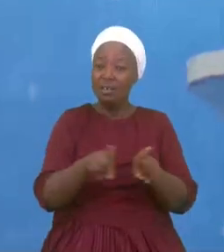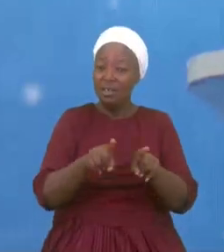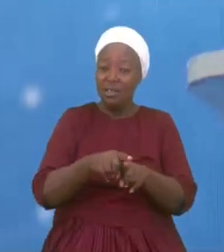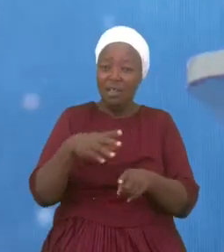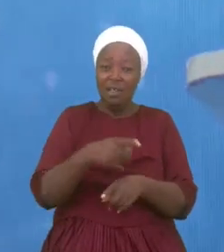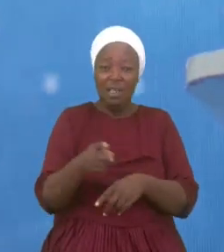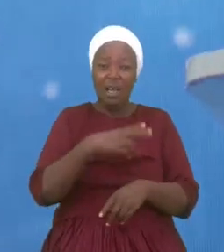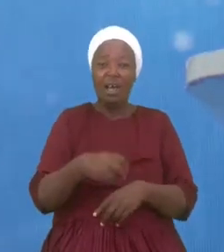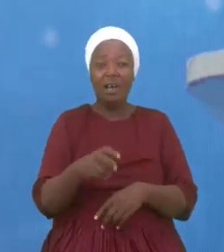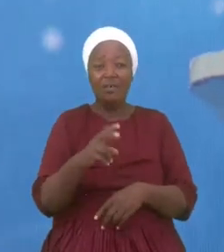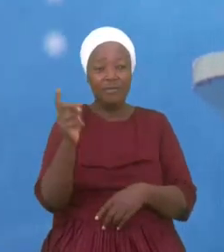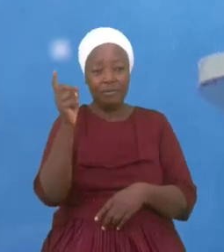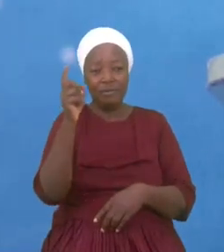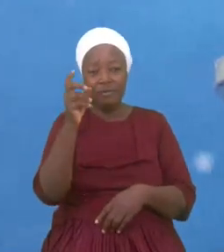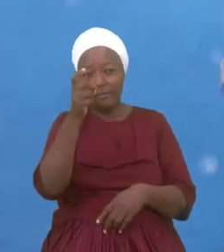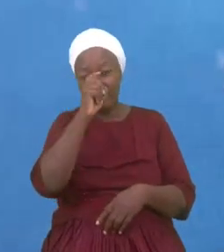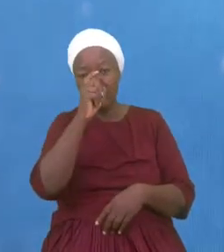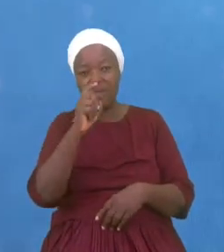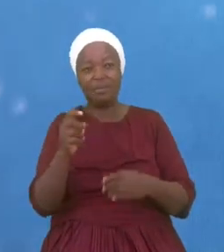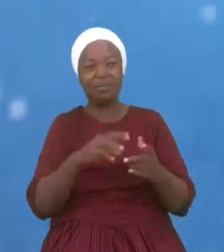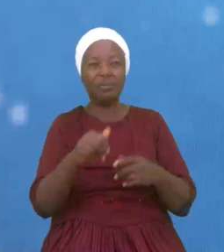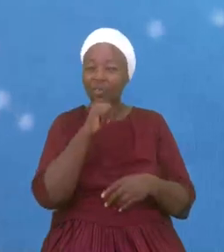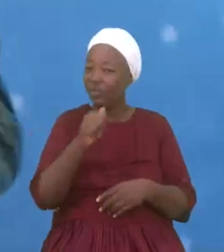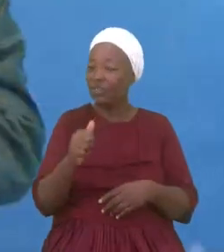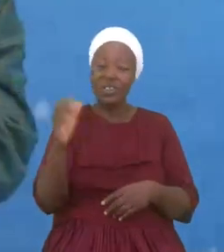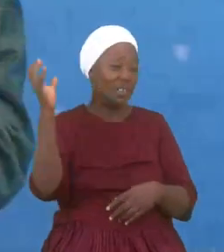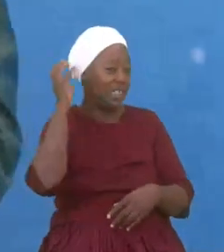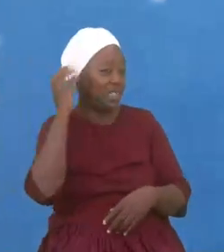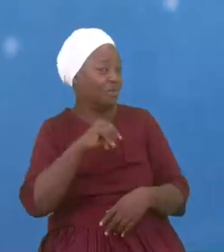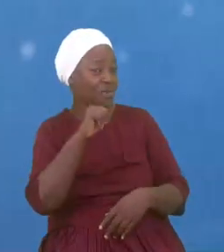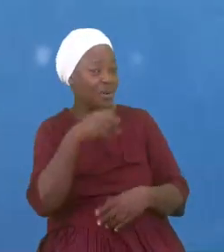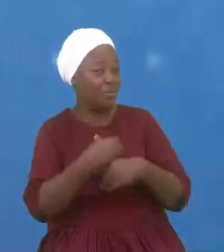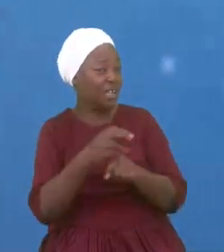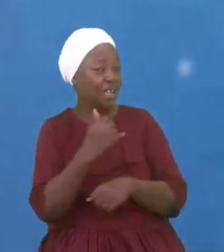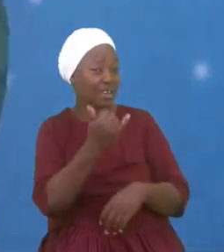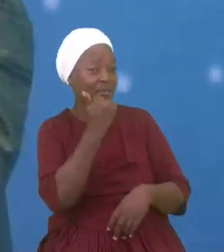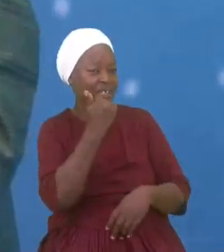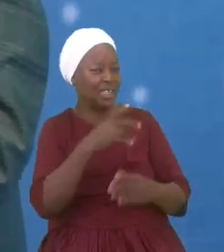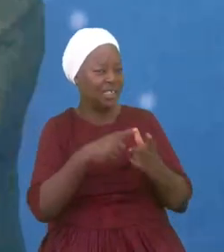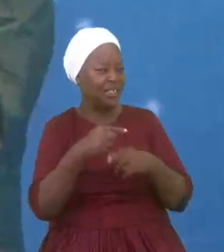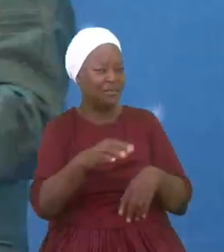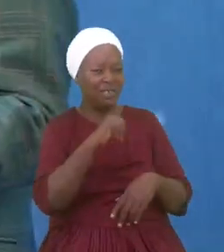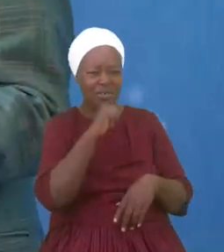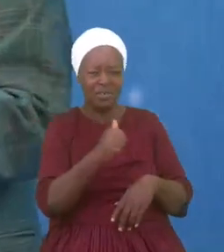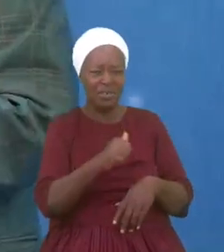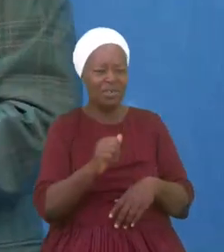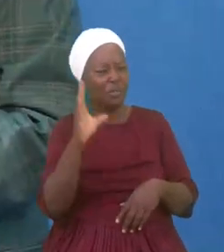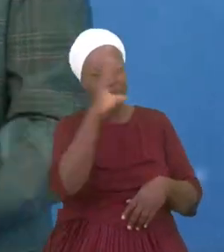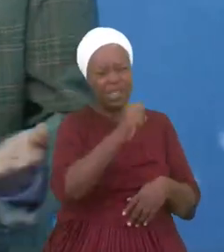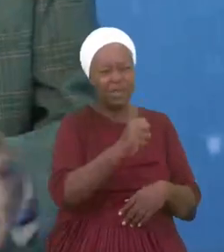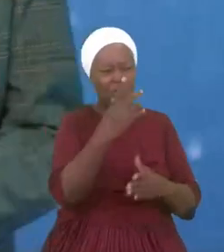les versets qui sont essentiels mais quoi qu'il soit insensible Les Essentiels ne pourront se garer